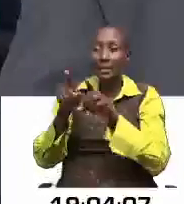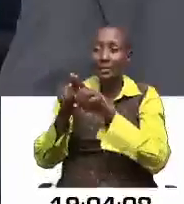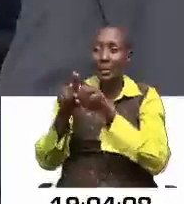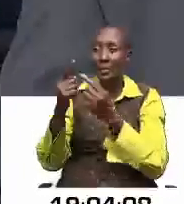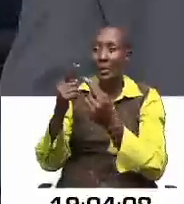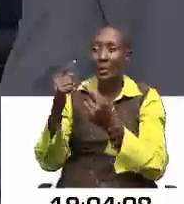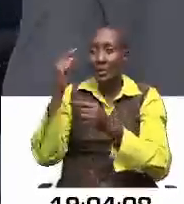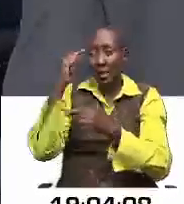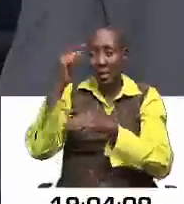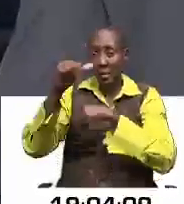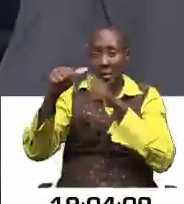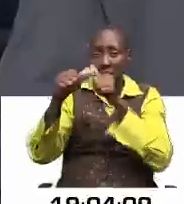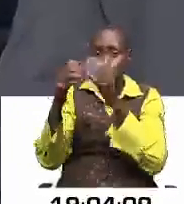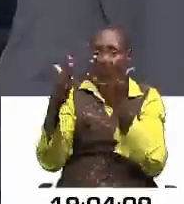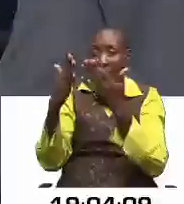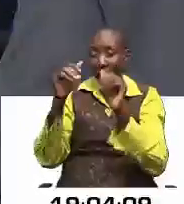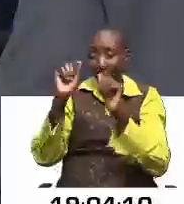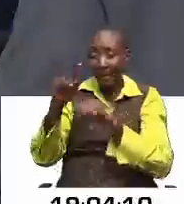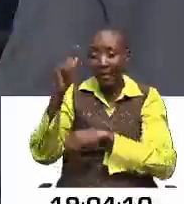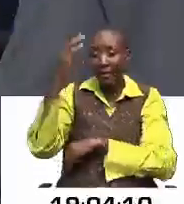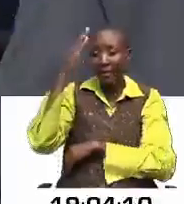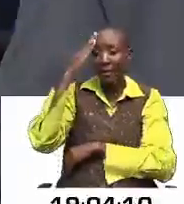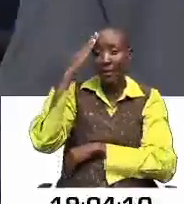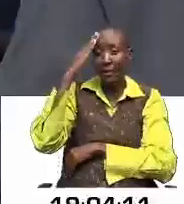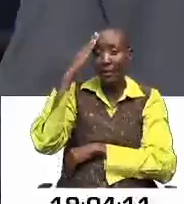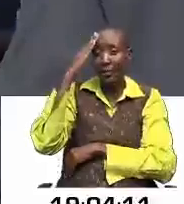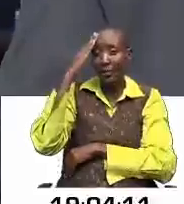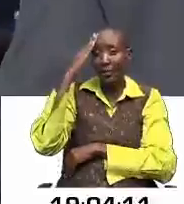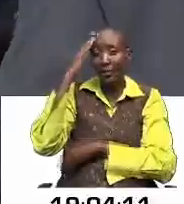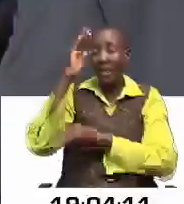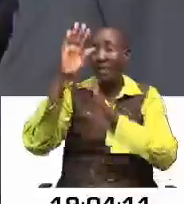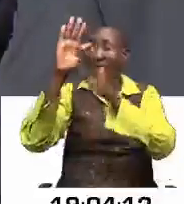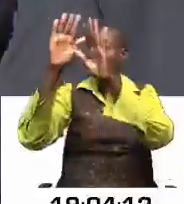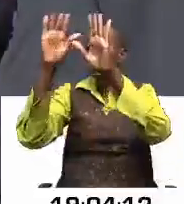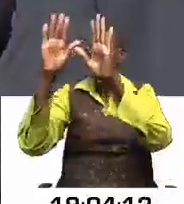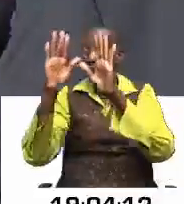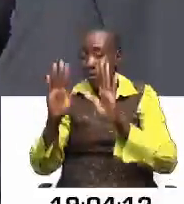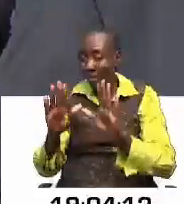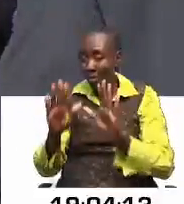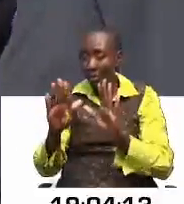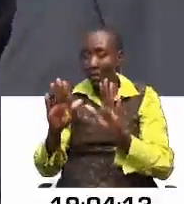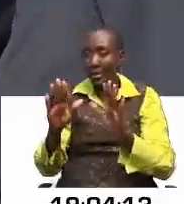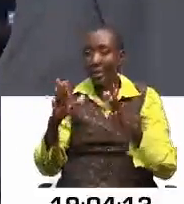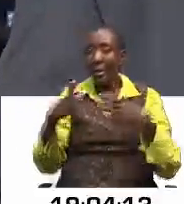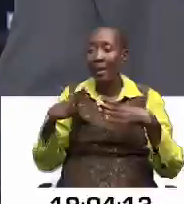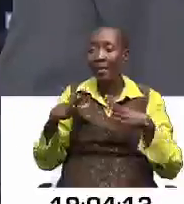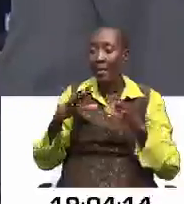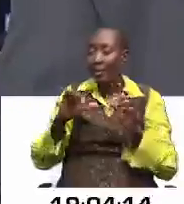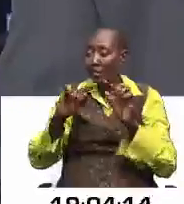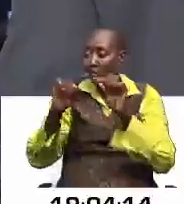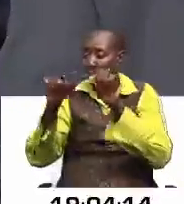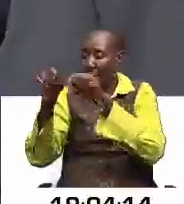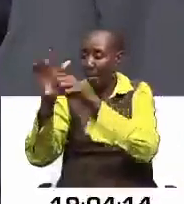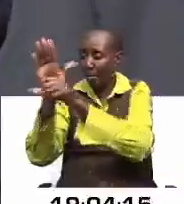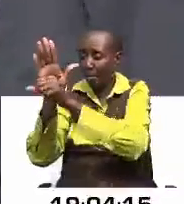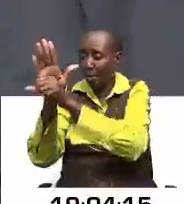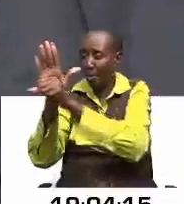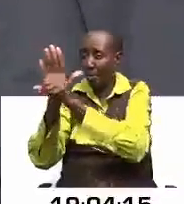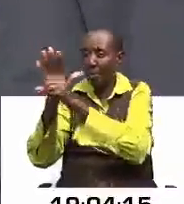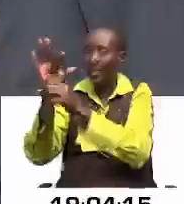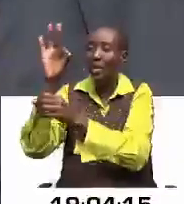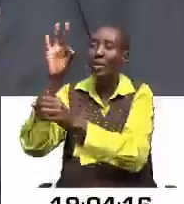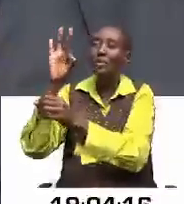hayo, wapasa kufahamu kwamba basi ni jambo la muhimu watu waje kwa wengi, waje wapige